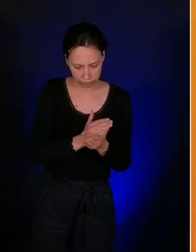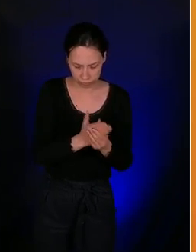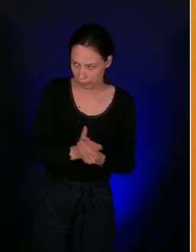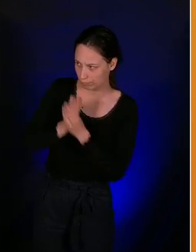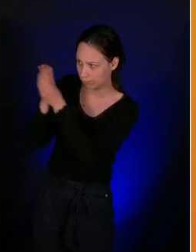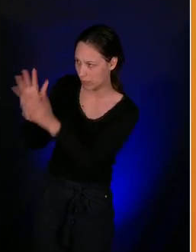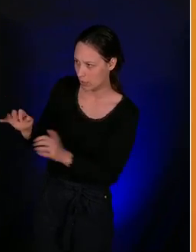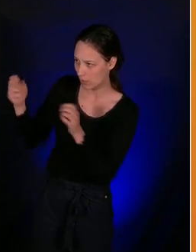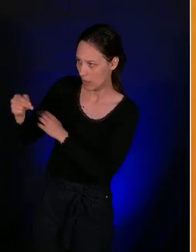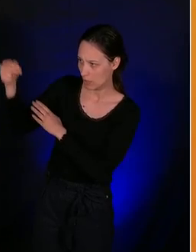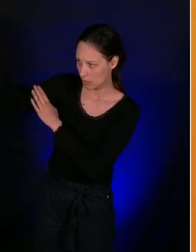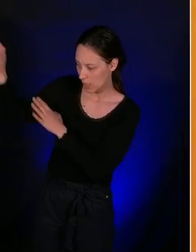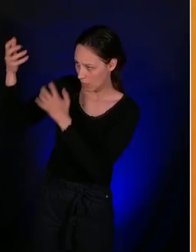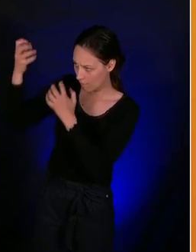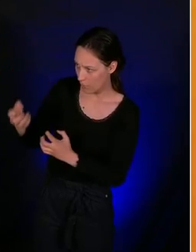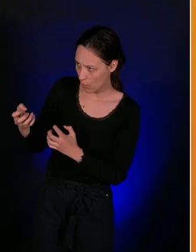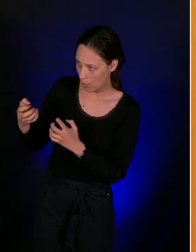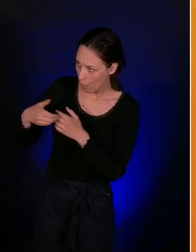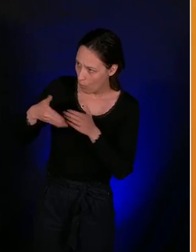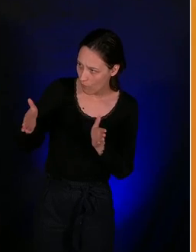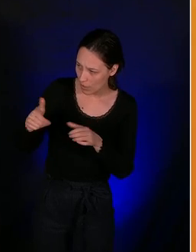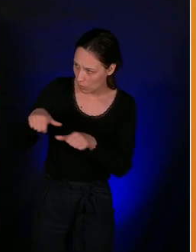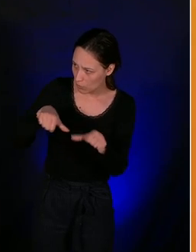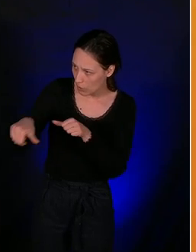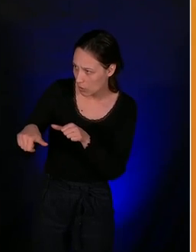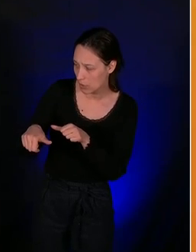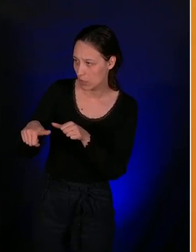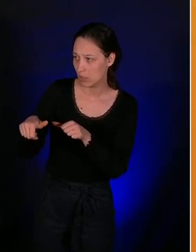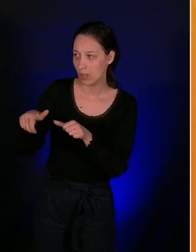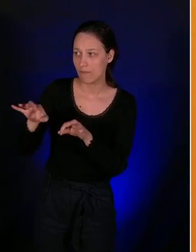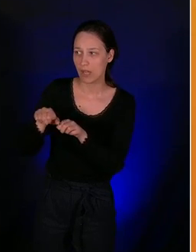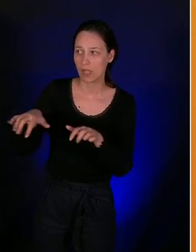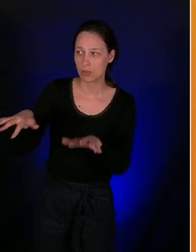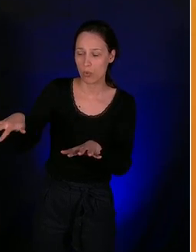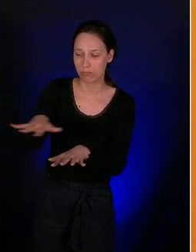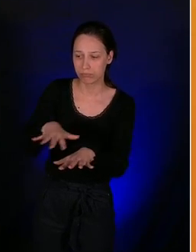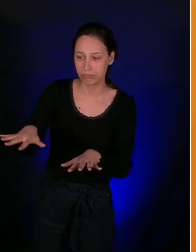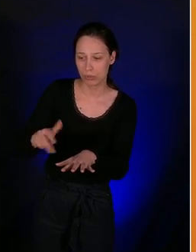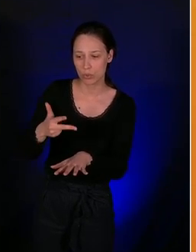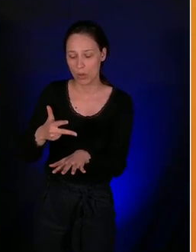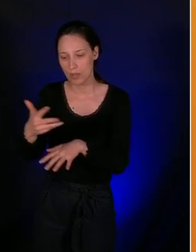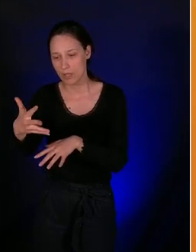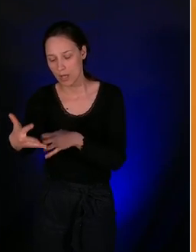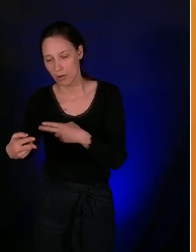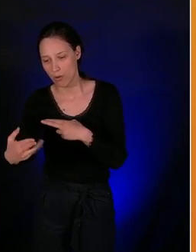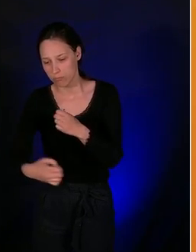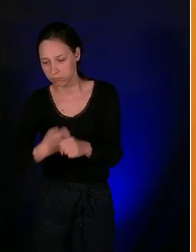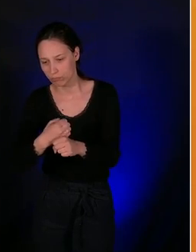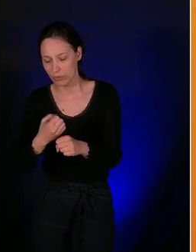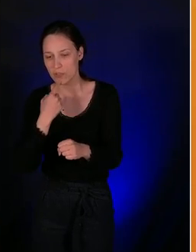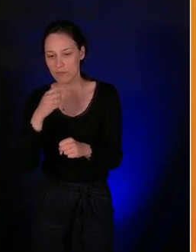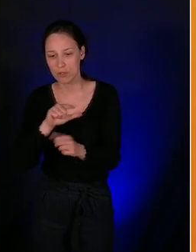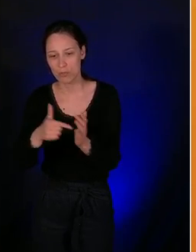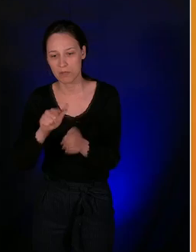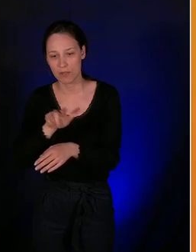reporter l'ouverture à la concurrence du périmètre historique du réseau de surface de la RATP de 3 à 5 ans au-delà de 2025. C'est le